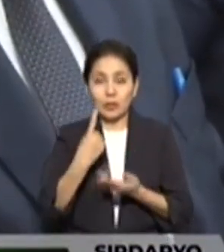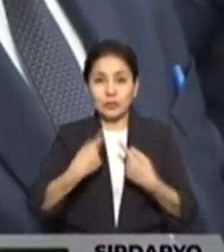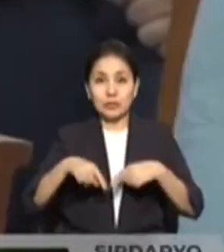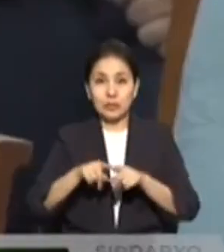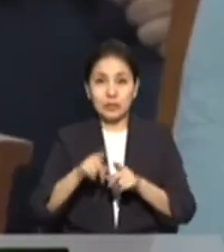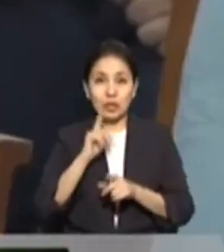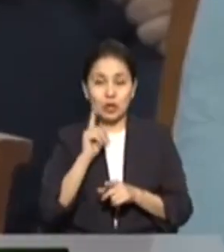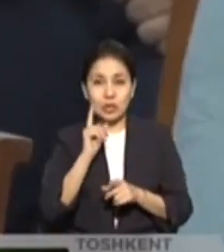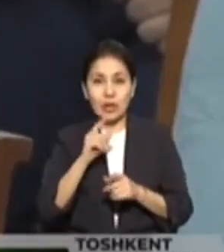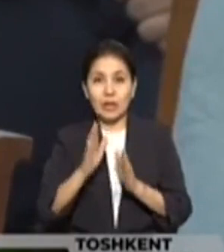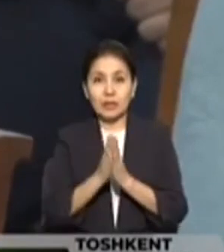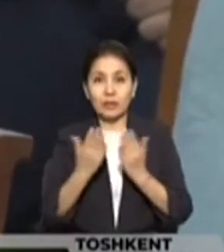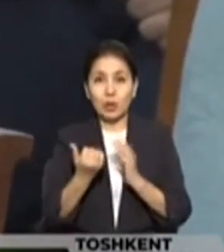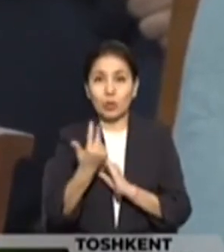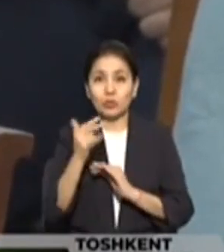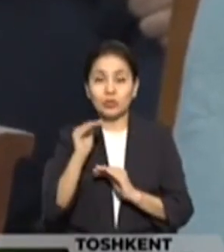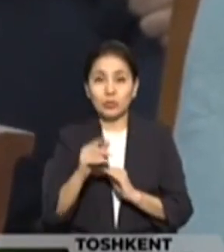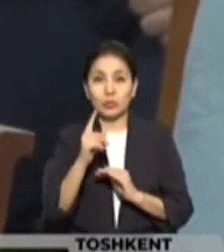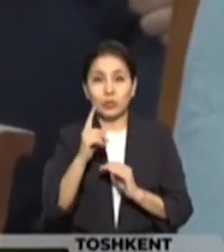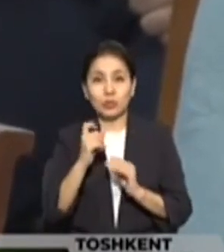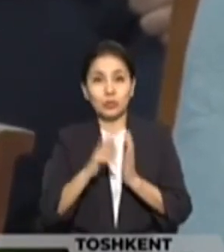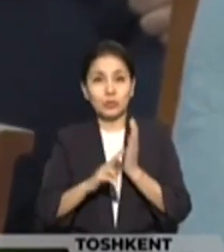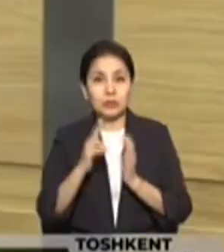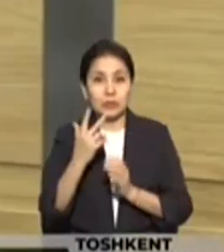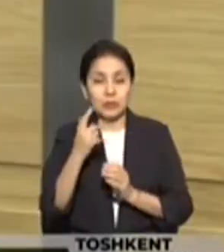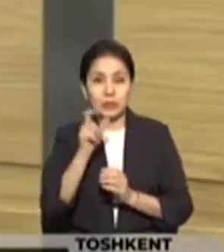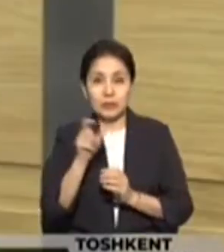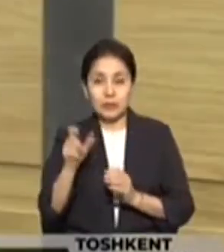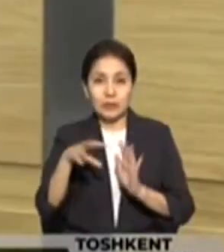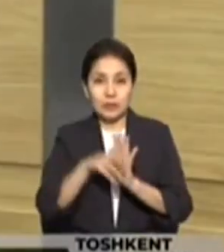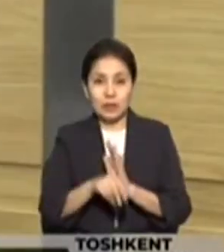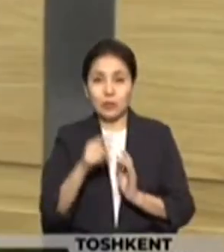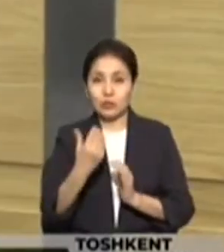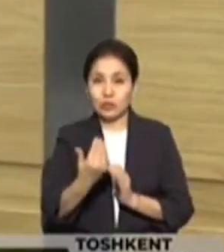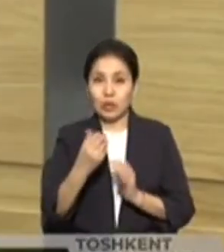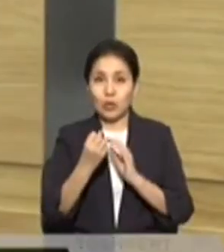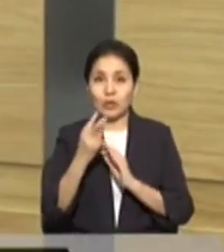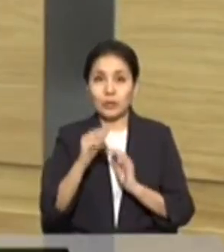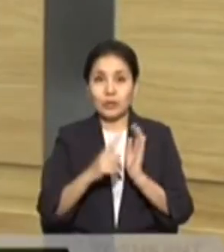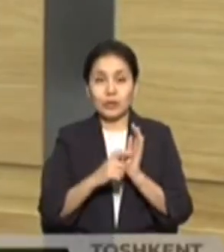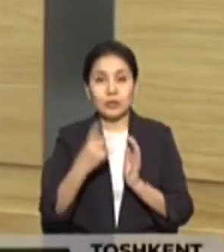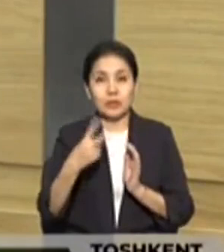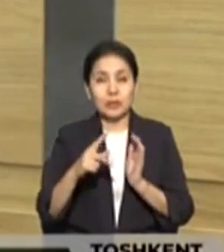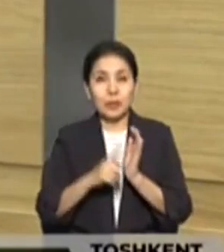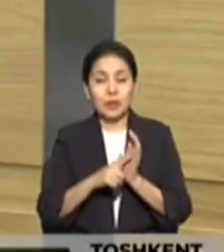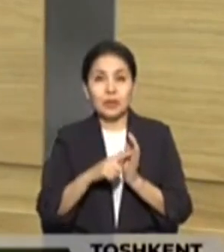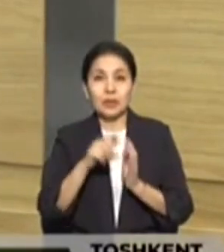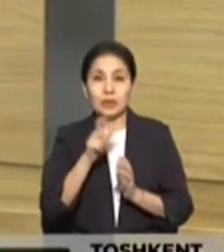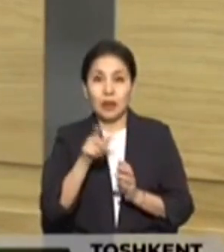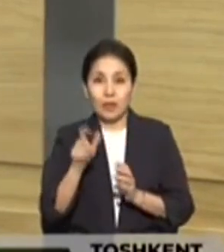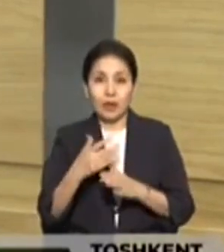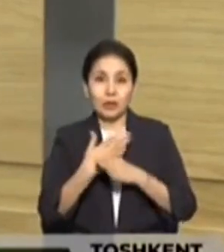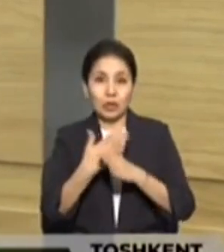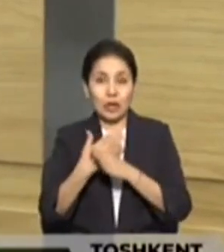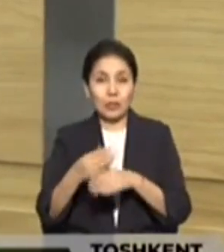sektorida yoshlar daftariga 13138 nafar yosh kiritilgan bo'lsa, shundan 12727 nafarga amaliy